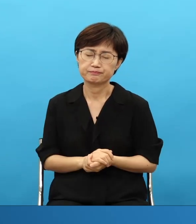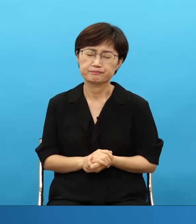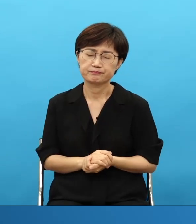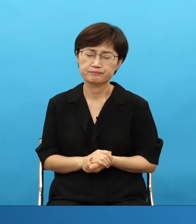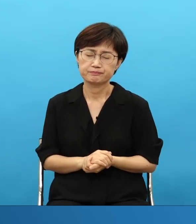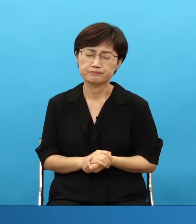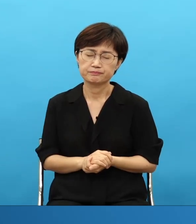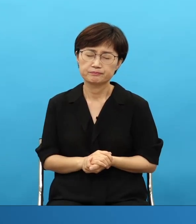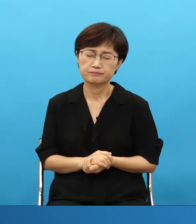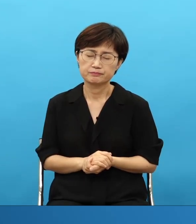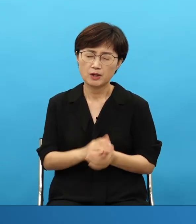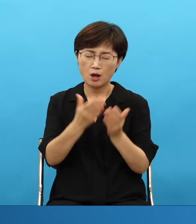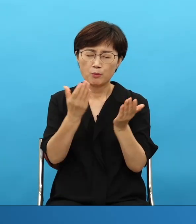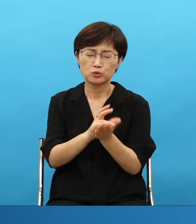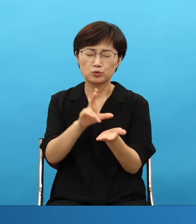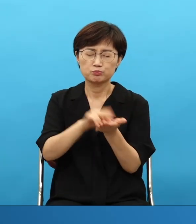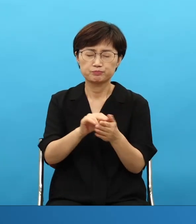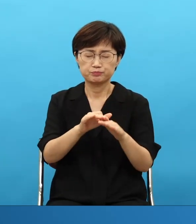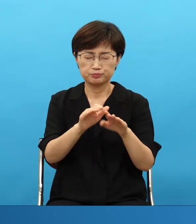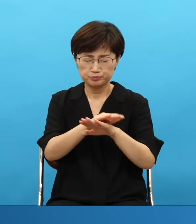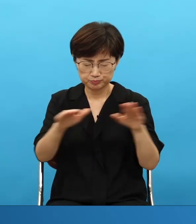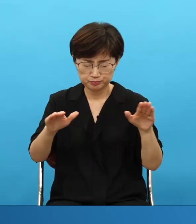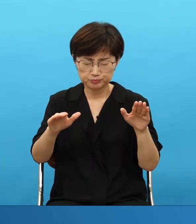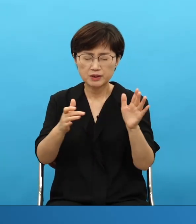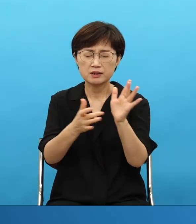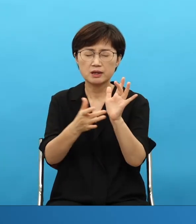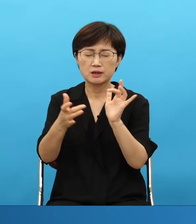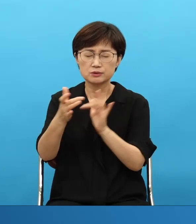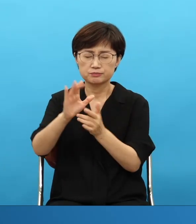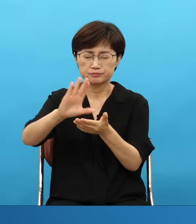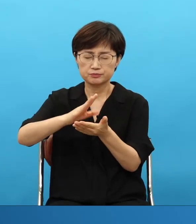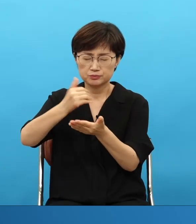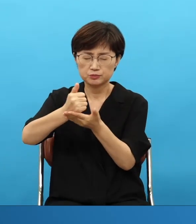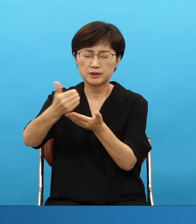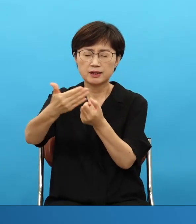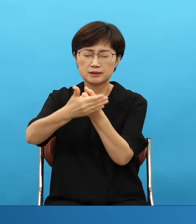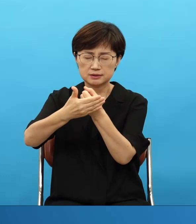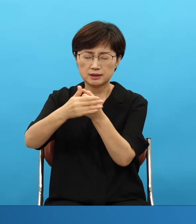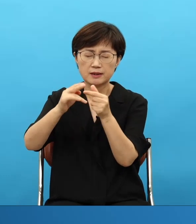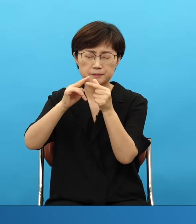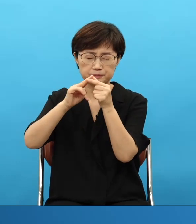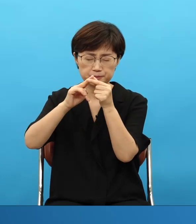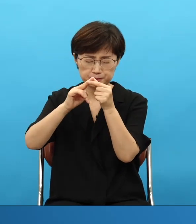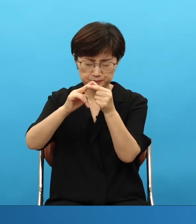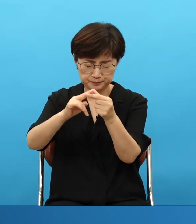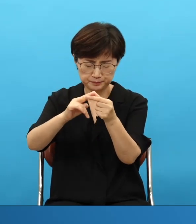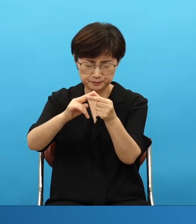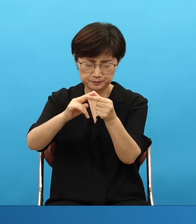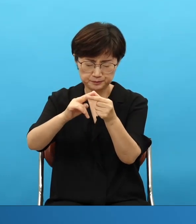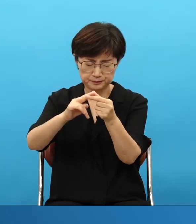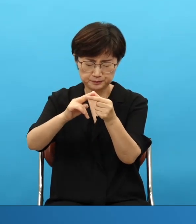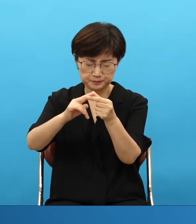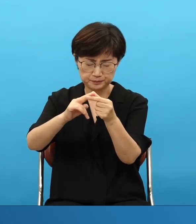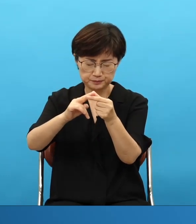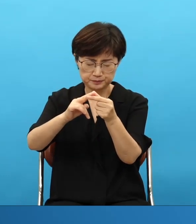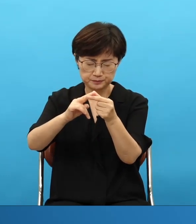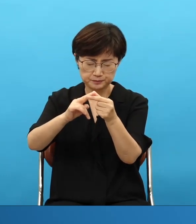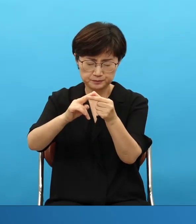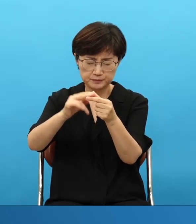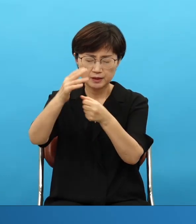give. 모든 문제 해결자이신 예수 그리스도의 은혜와 The grace of the Lord Jesus Christ, who is the answer to all